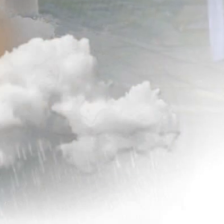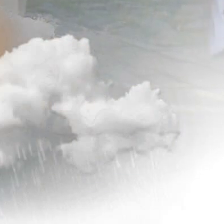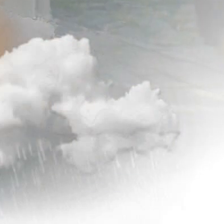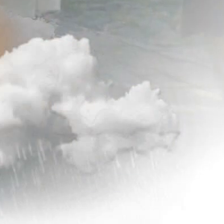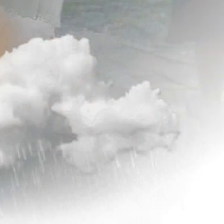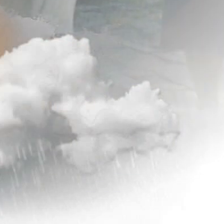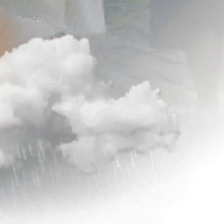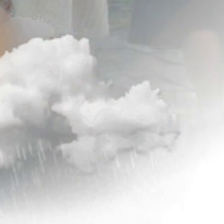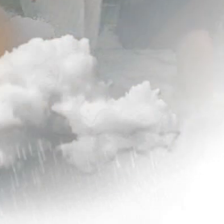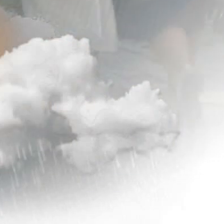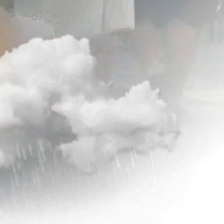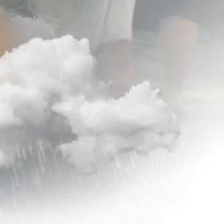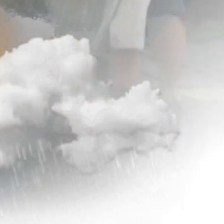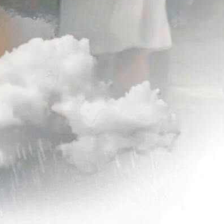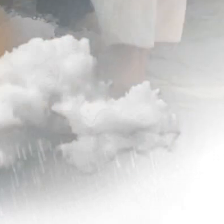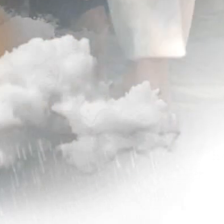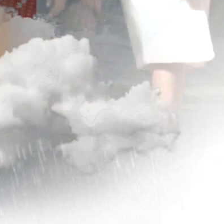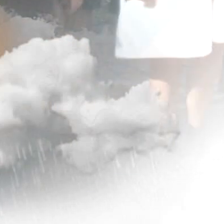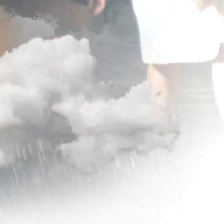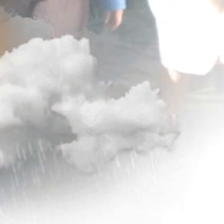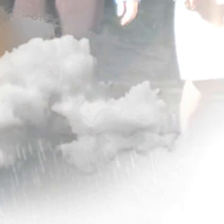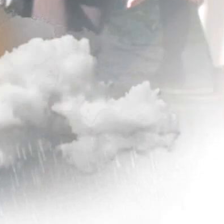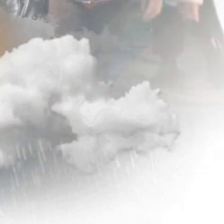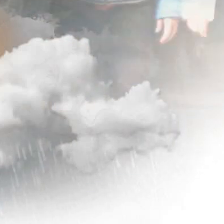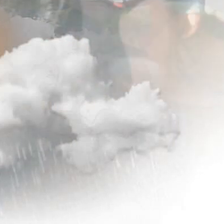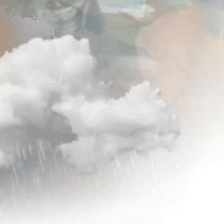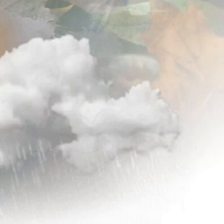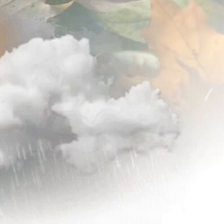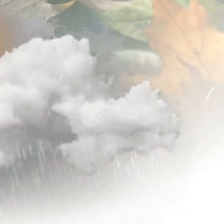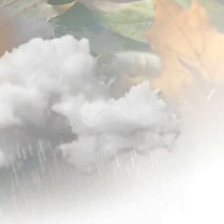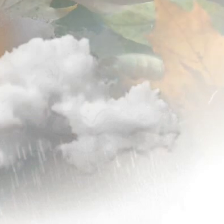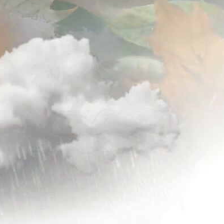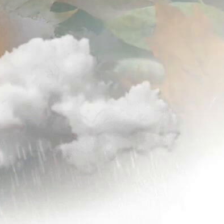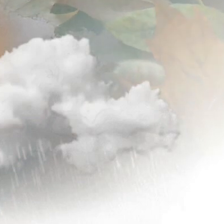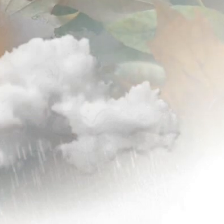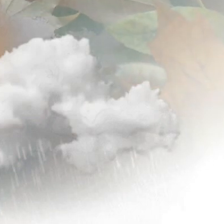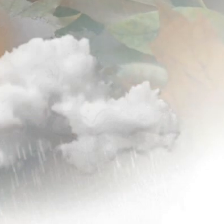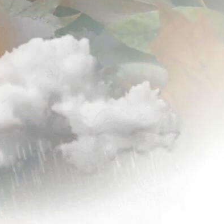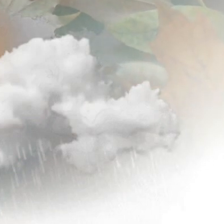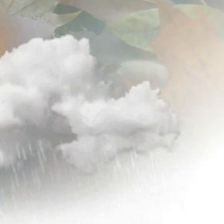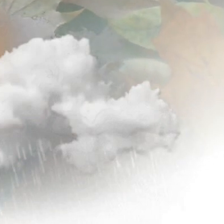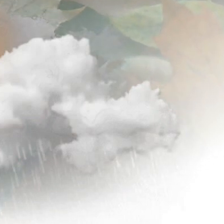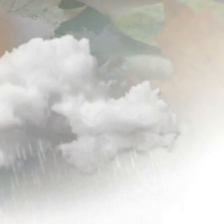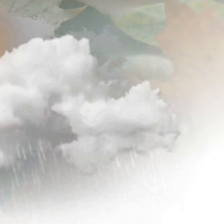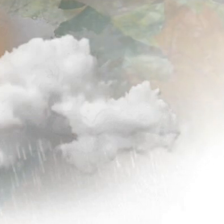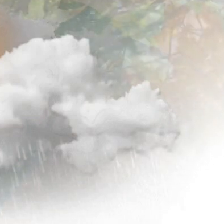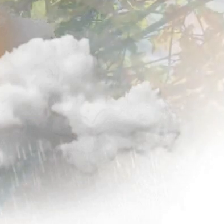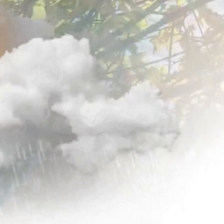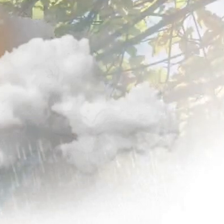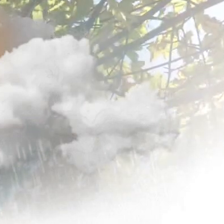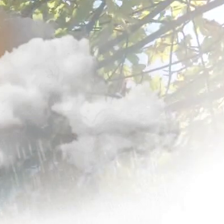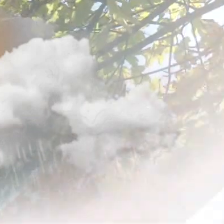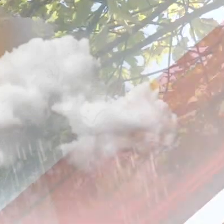днём і да плюс 20 вечарам. Пахмурна – дождь. Ветер пауночна усходні ад 1 до 4